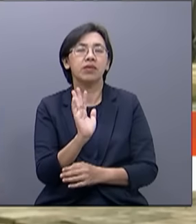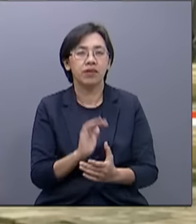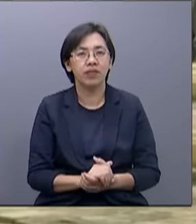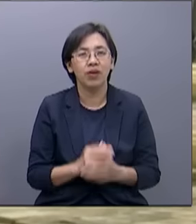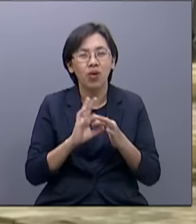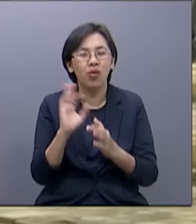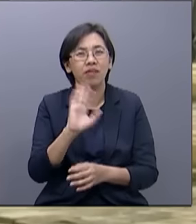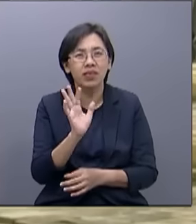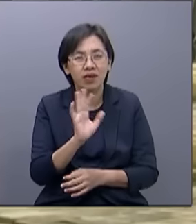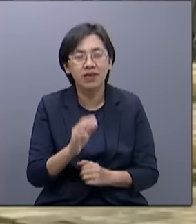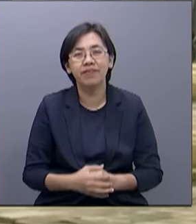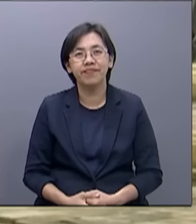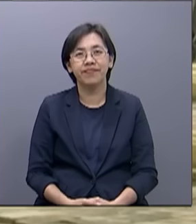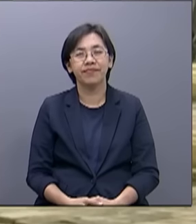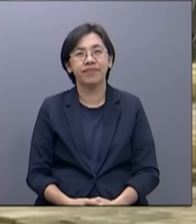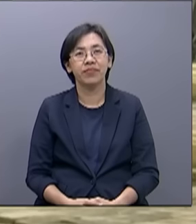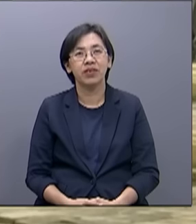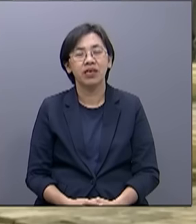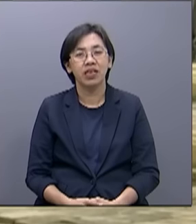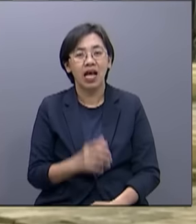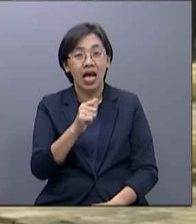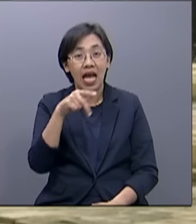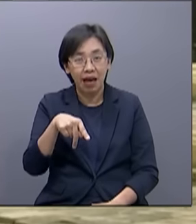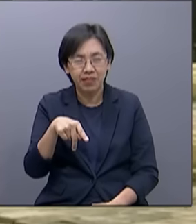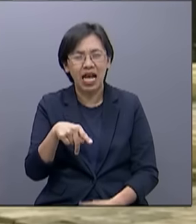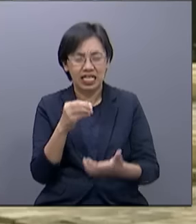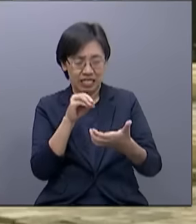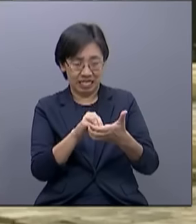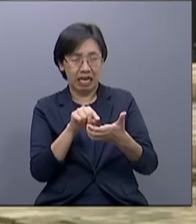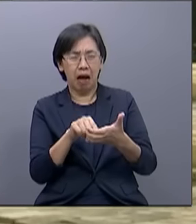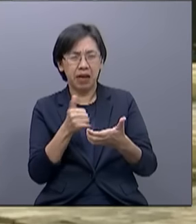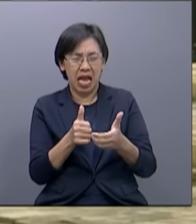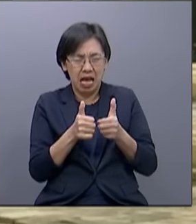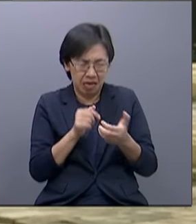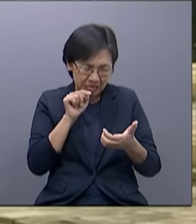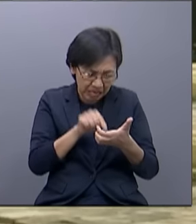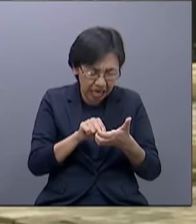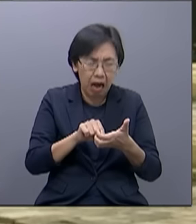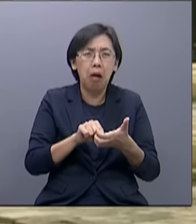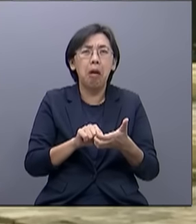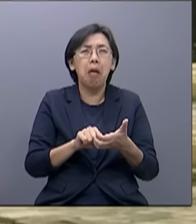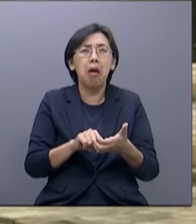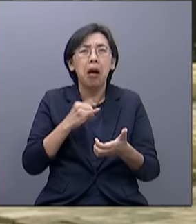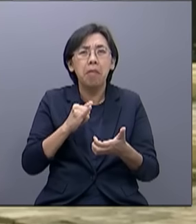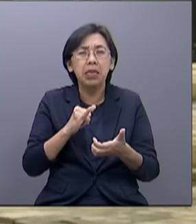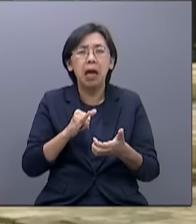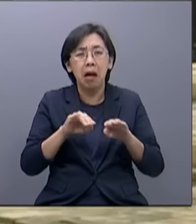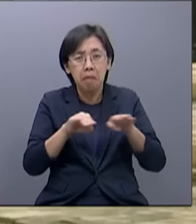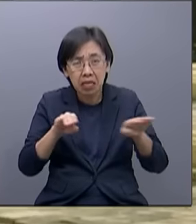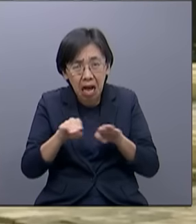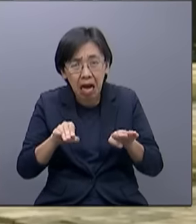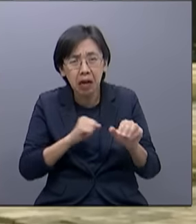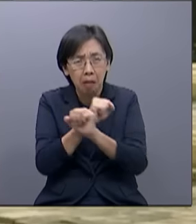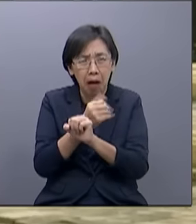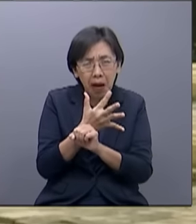ว่าว่าอ่าแอปทางรัฐนี่จะอาจจะถูกอาจจะเรื่องมาตรฐานนี่เราเรากล้า